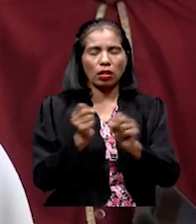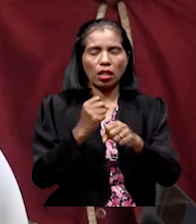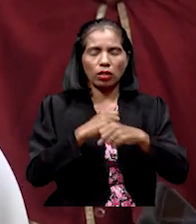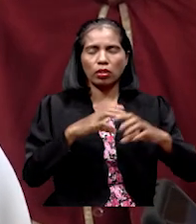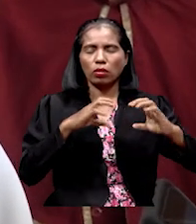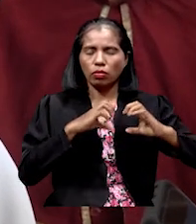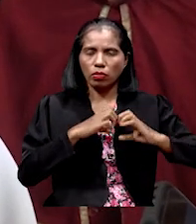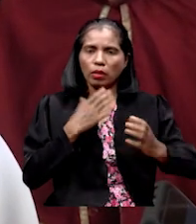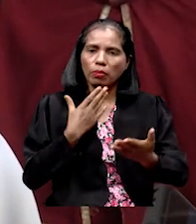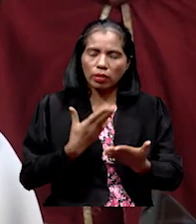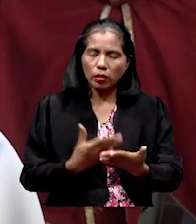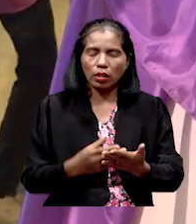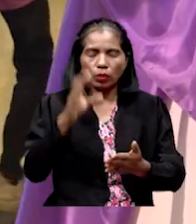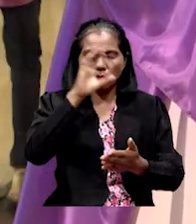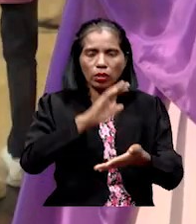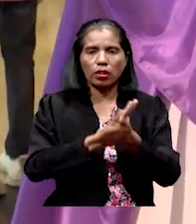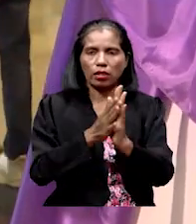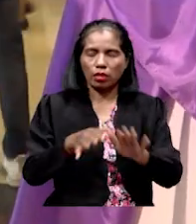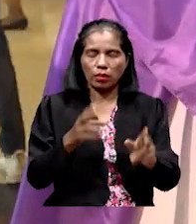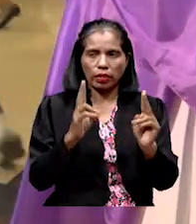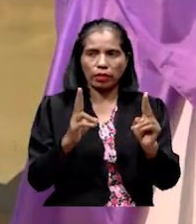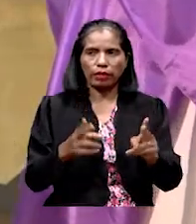sirne larang atu bel buka damen